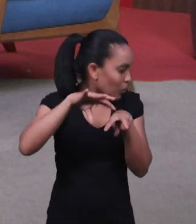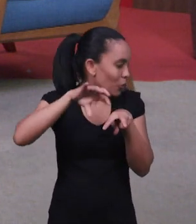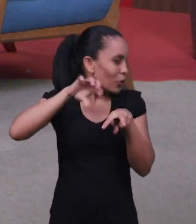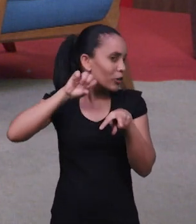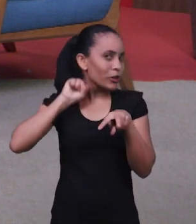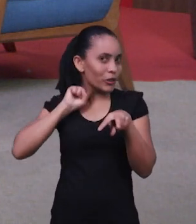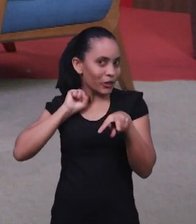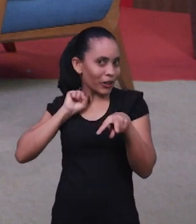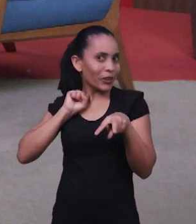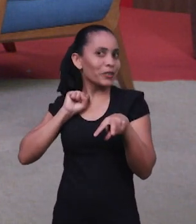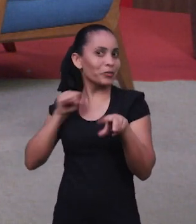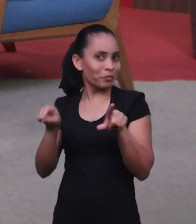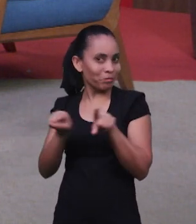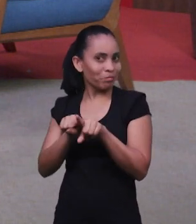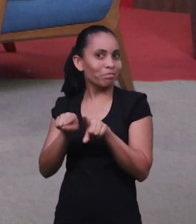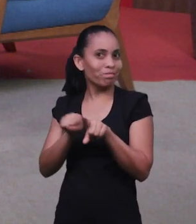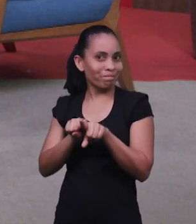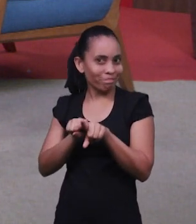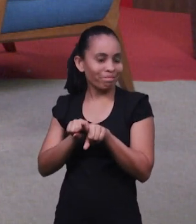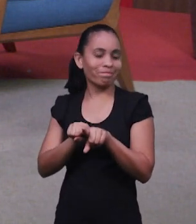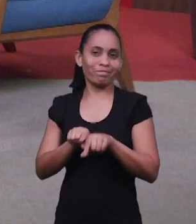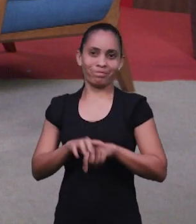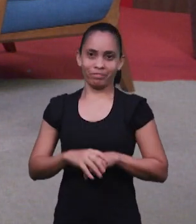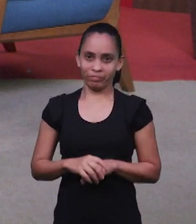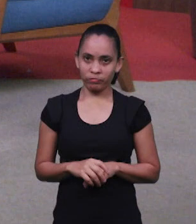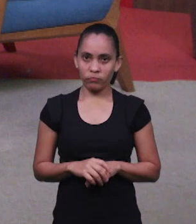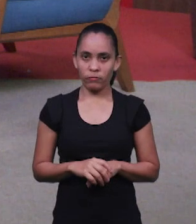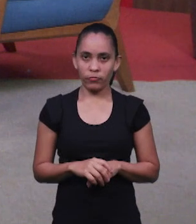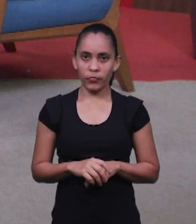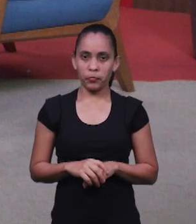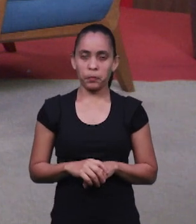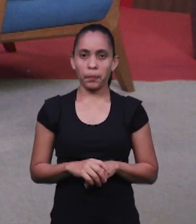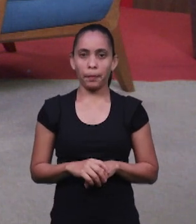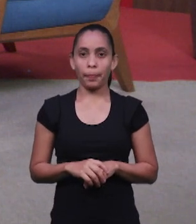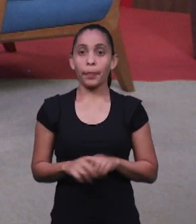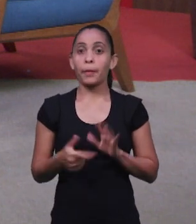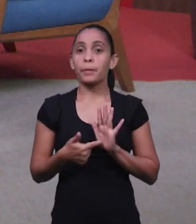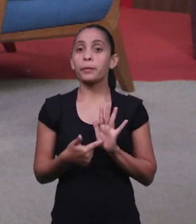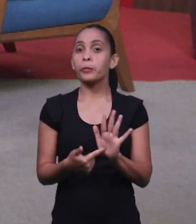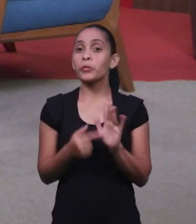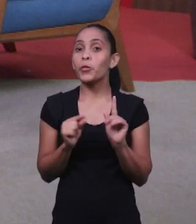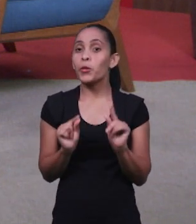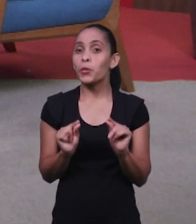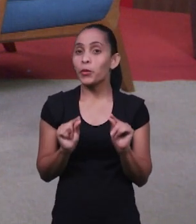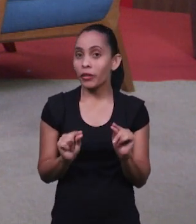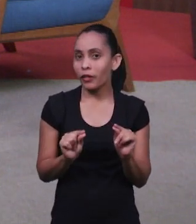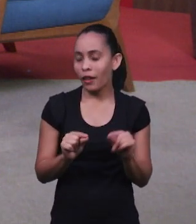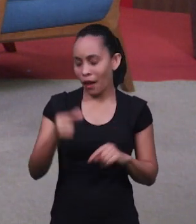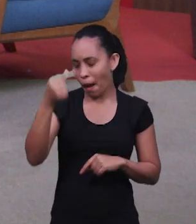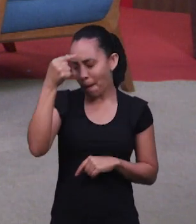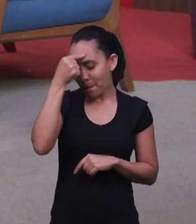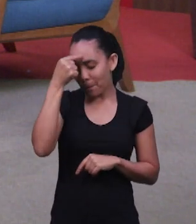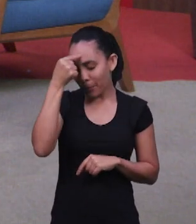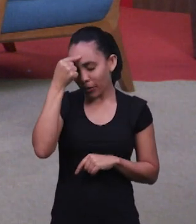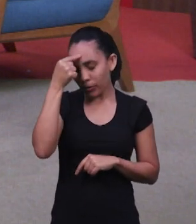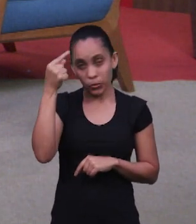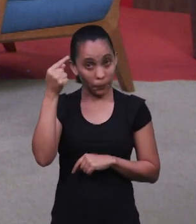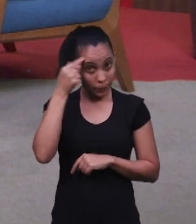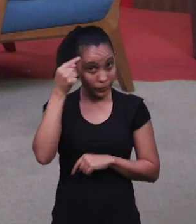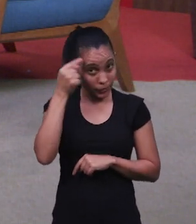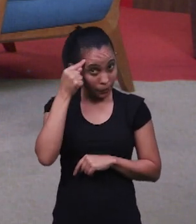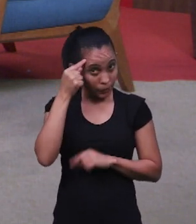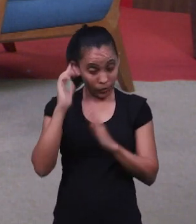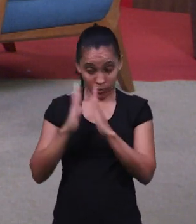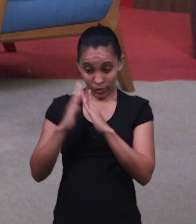mélangés avec ce parfum, avec ce nard. Donc, la pensée de l'Église,